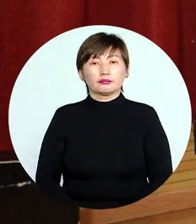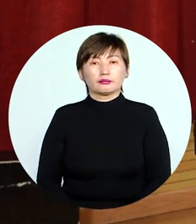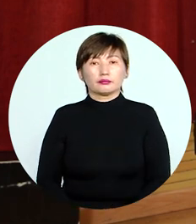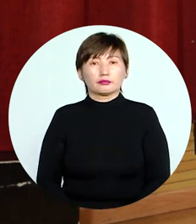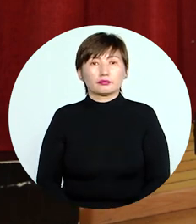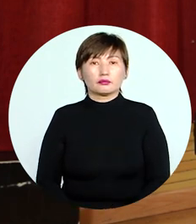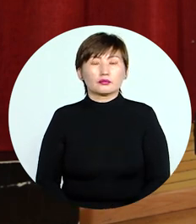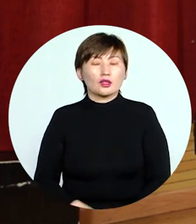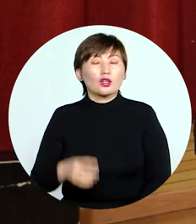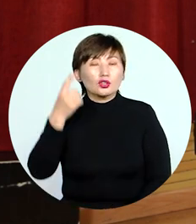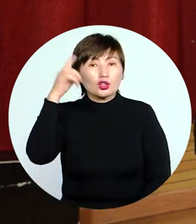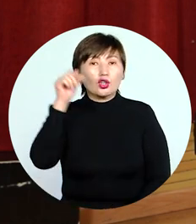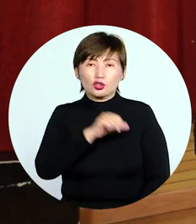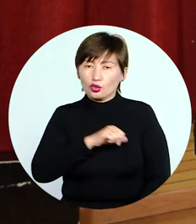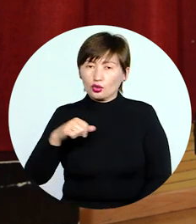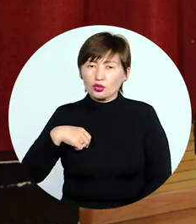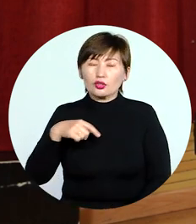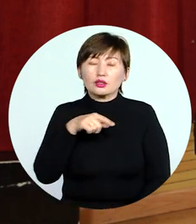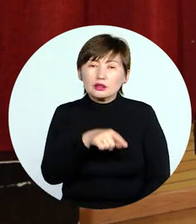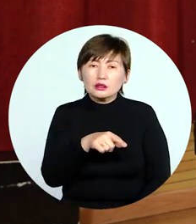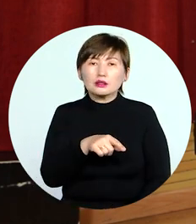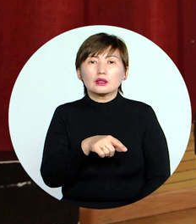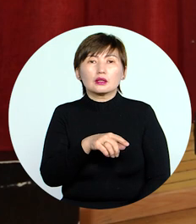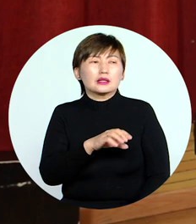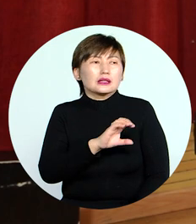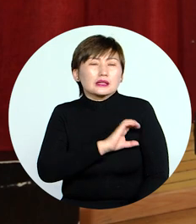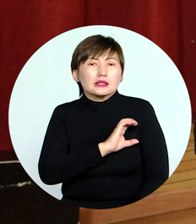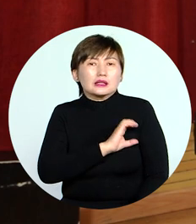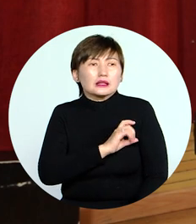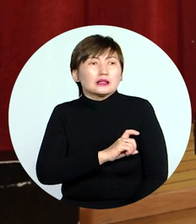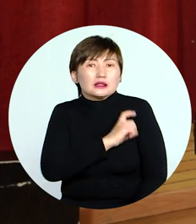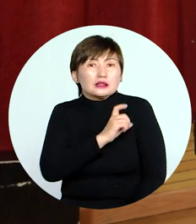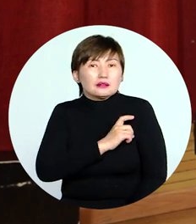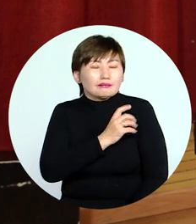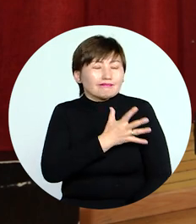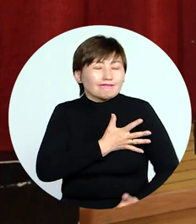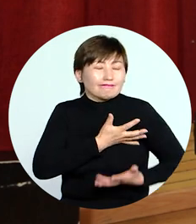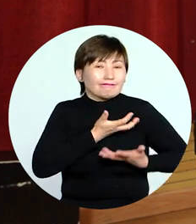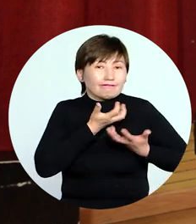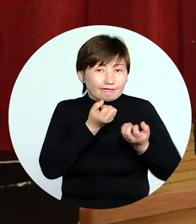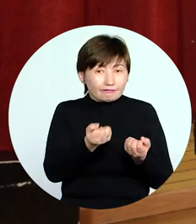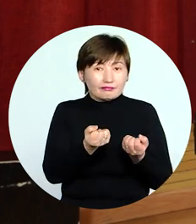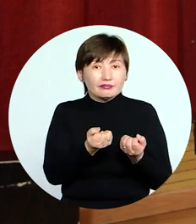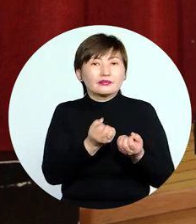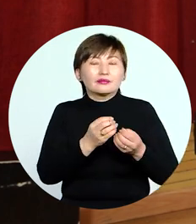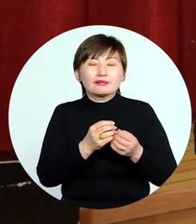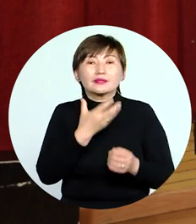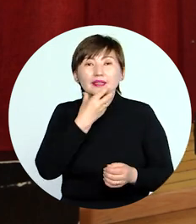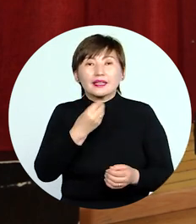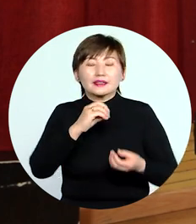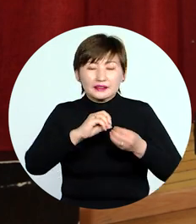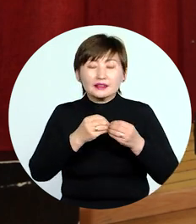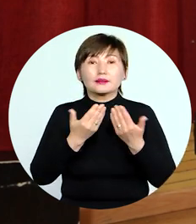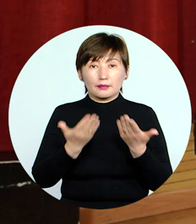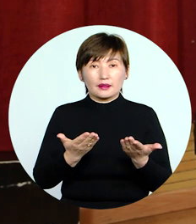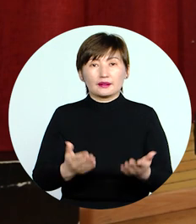Хөгжмийн зохиолч энэ аяыг яаж ийм сэтгэлийн одоо хөдөл эрчмийг бий болгох уу гэдгийг бас бодож үз. Өөрөөр сая